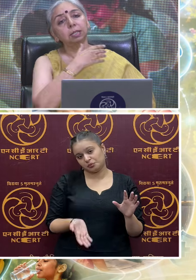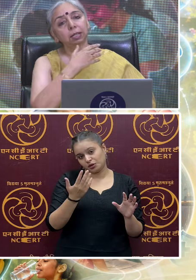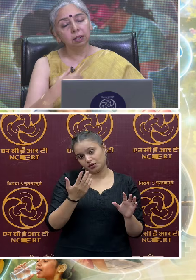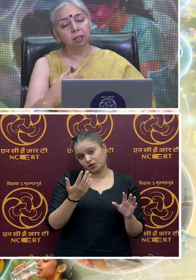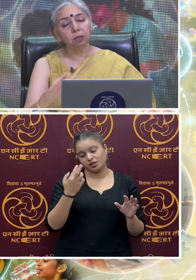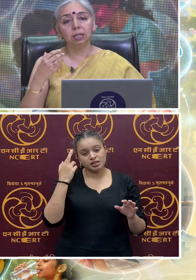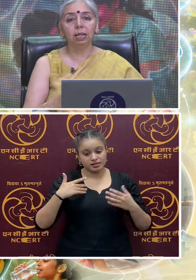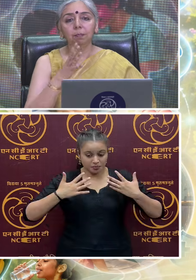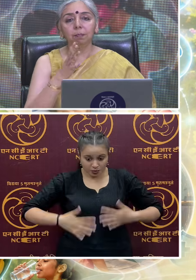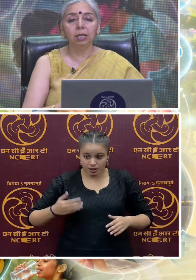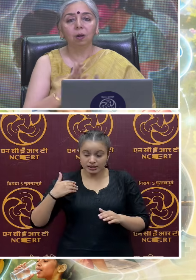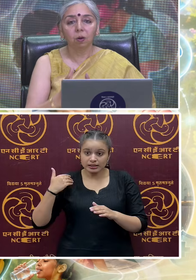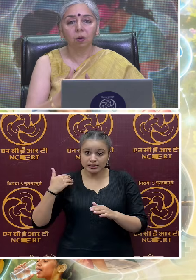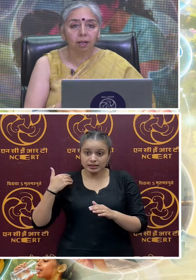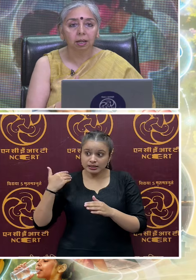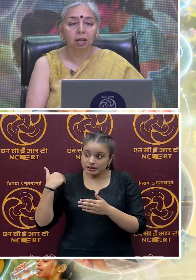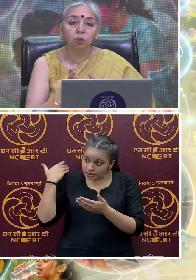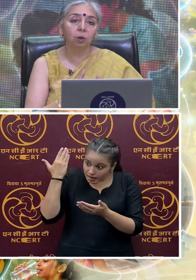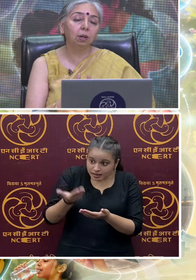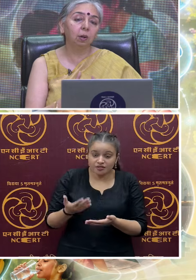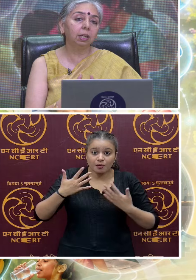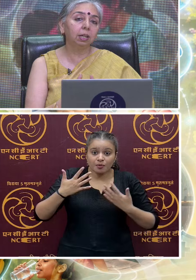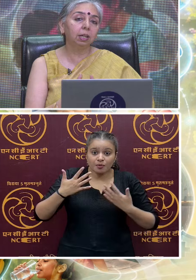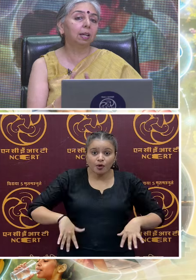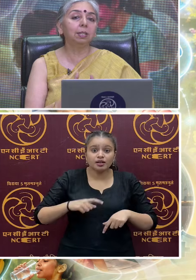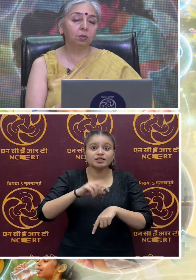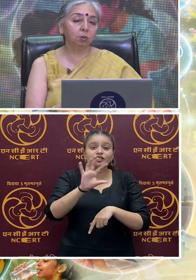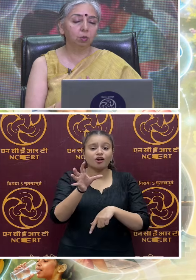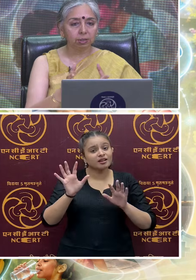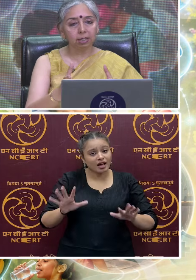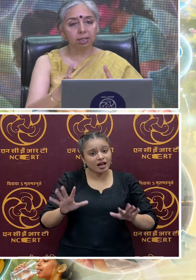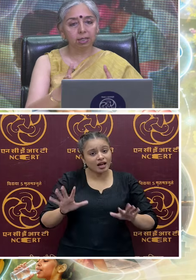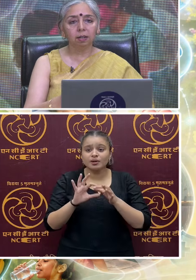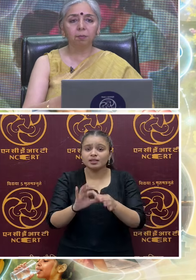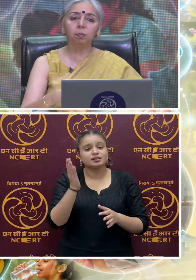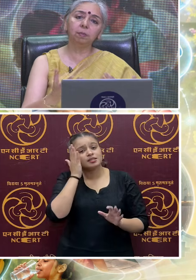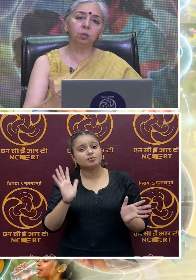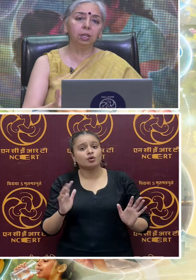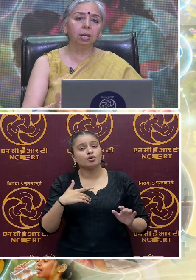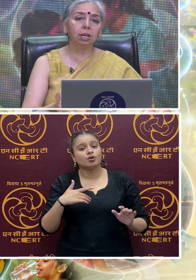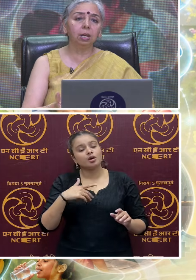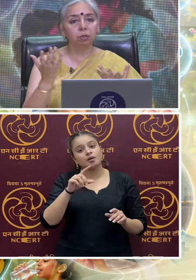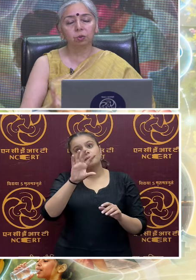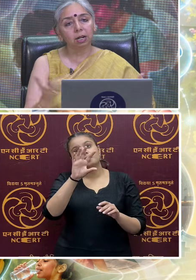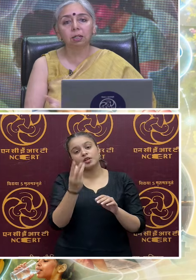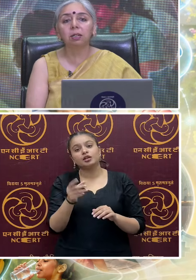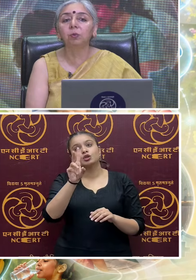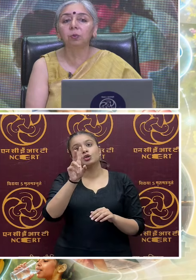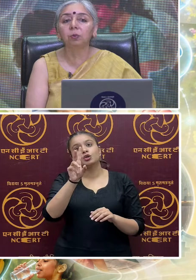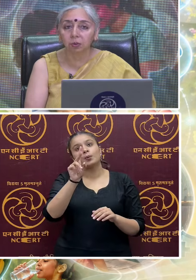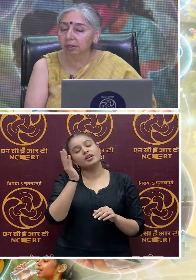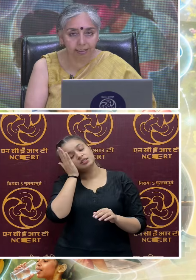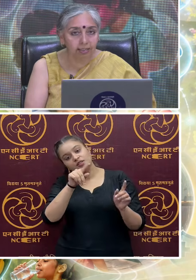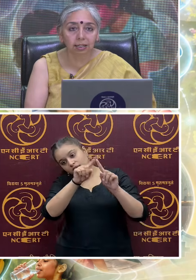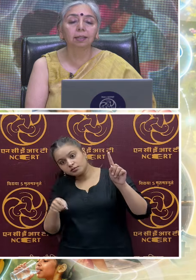का सदियों से एक बॉडी क्लॉक है, हम उस बॉडी क्लॉक के हिसाब से नहीं सोते। कुछ बच्चे कहते हैं हम लोग 12 बजे सोते हैं, 8 बजे उठ जाएंगे, 8 घंटे